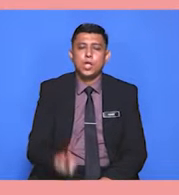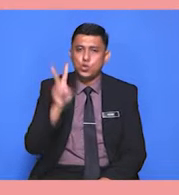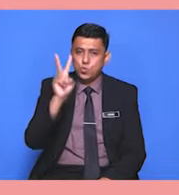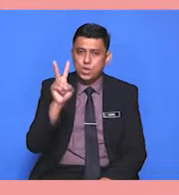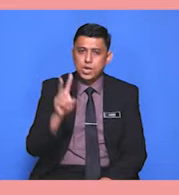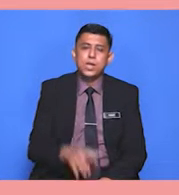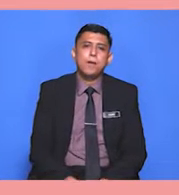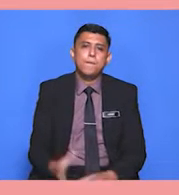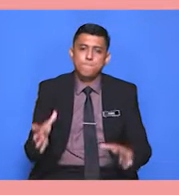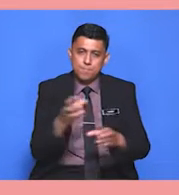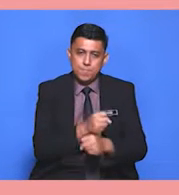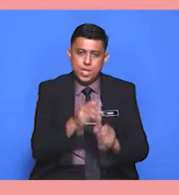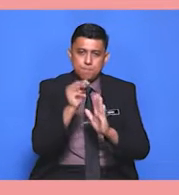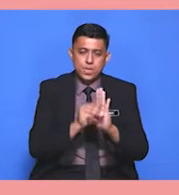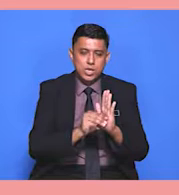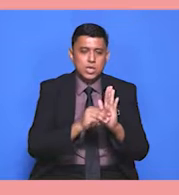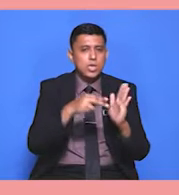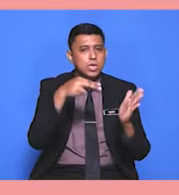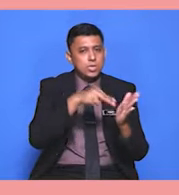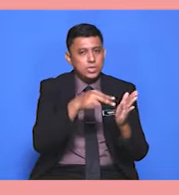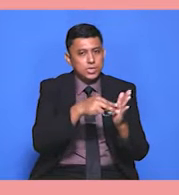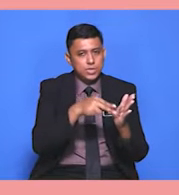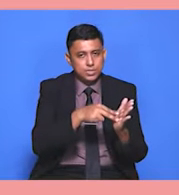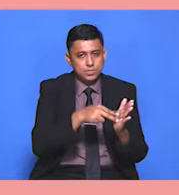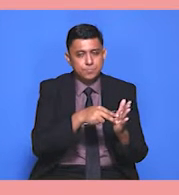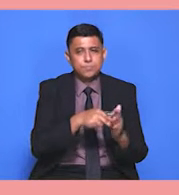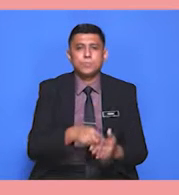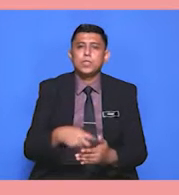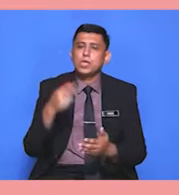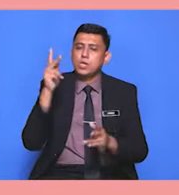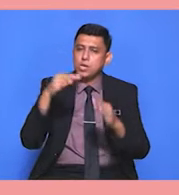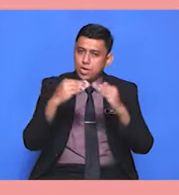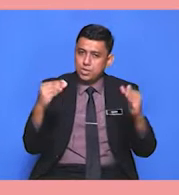Kedua, dapat menghitung kadar inflasi.